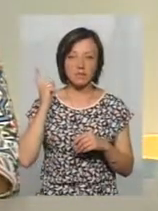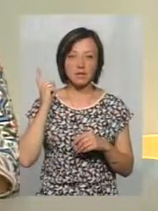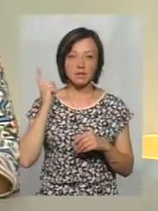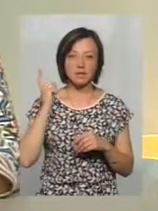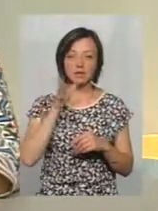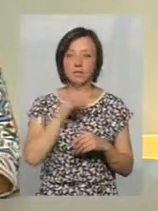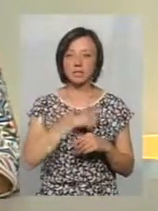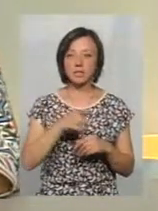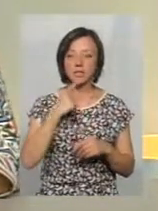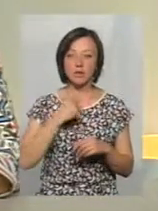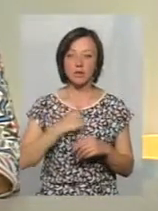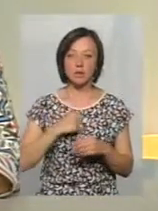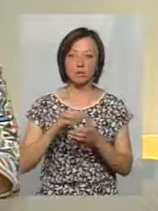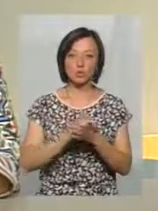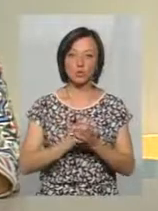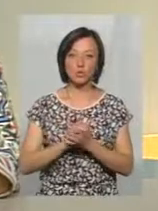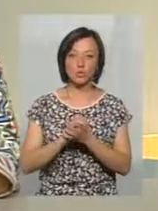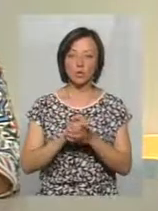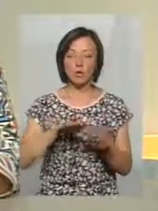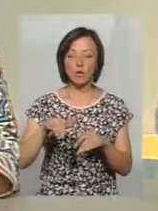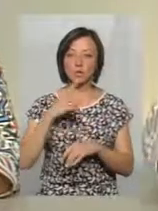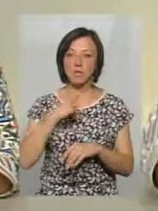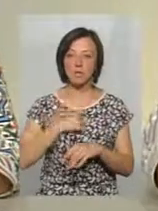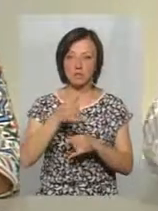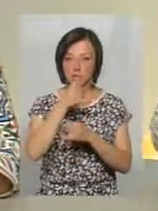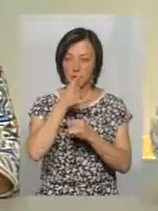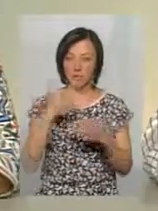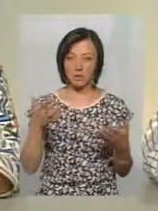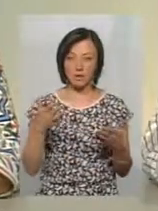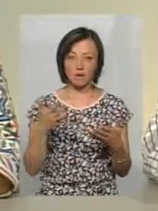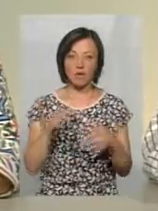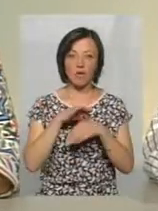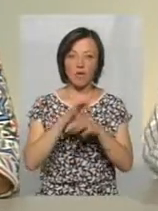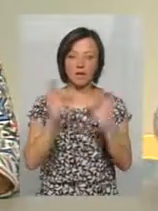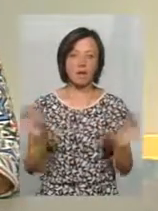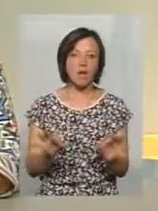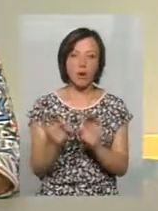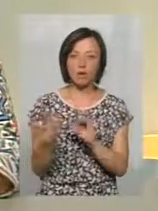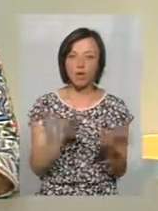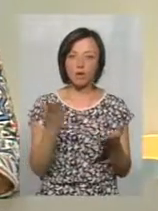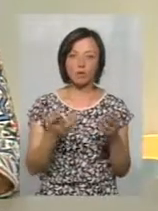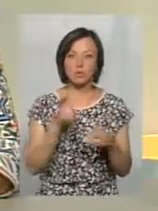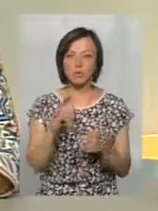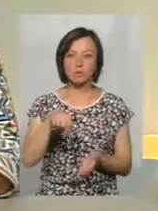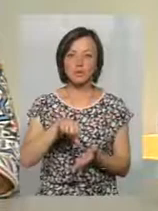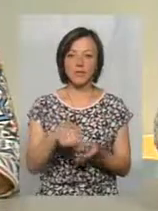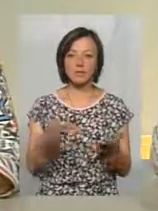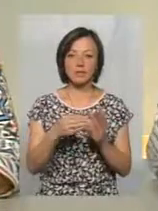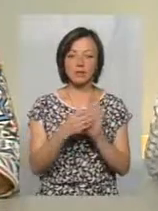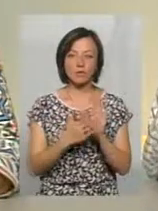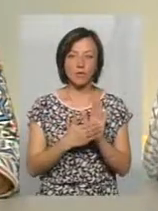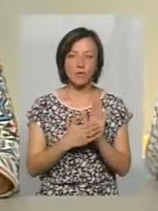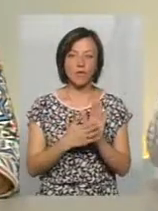в часи Радянського Союзу і пострадянського, так, ти не міг провадити ніяку взагалі діяльність, якщо ти не представляєш десь